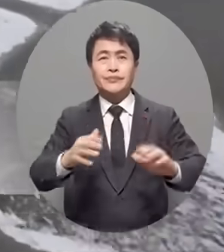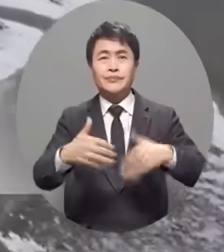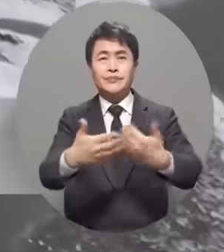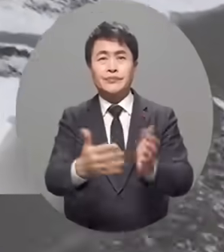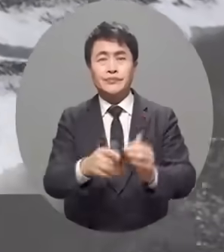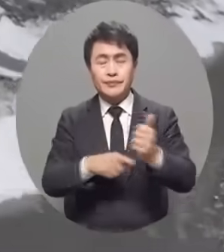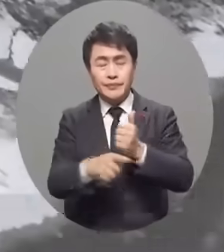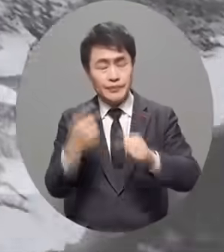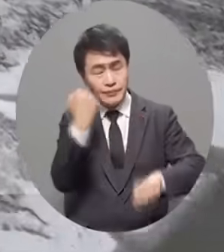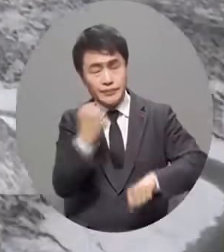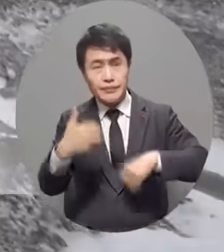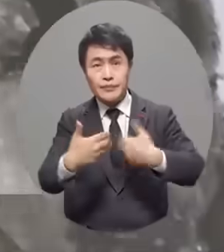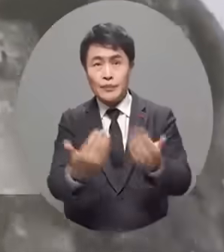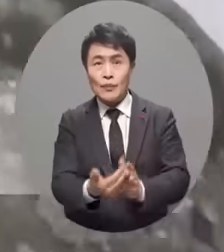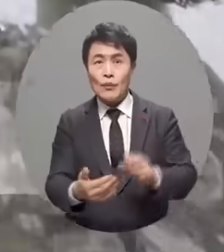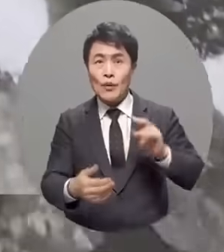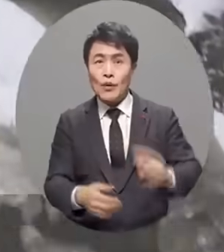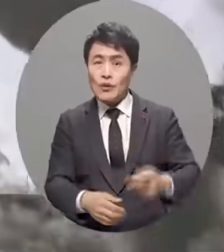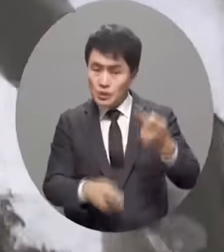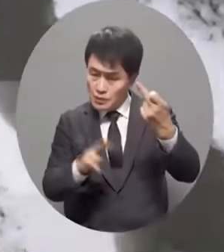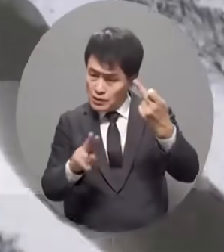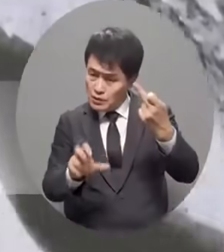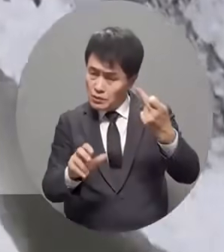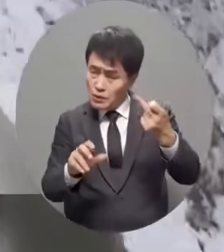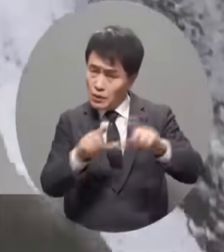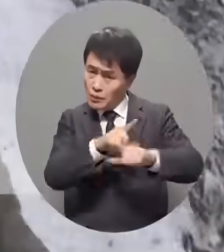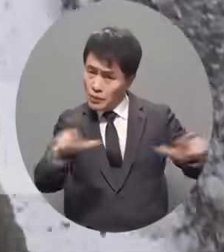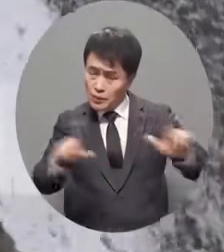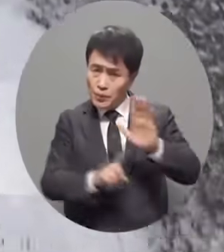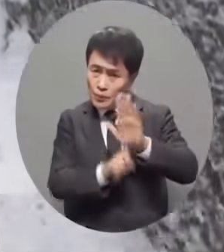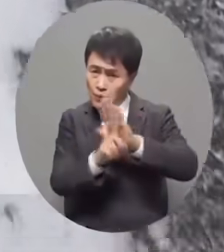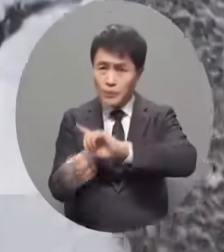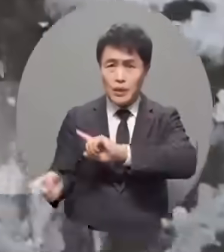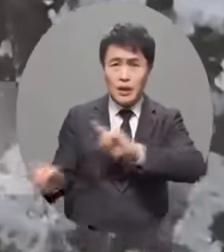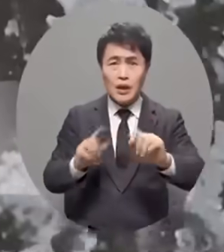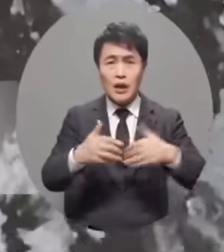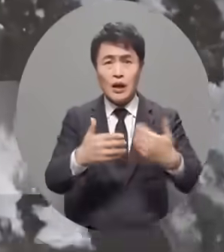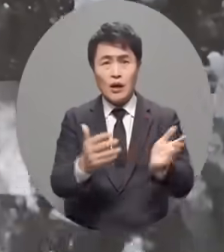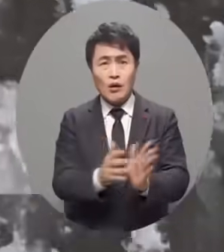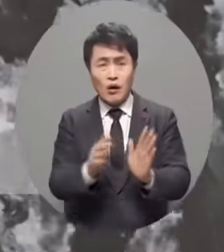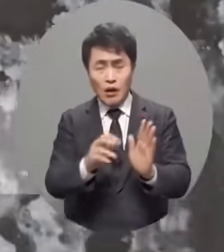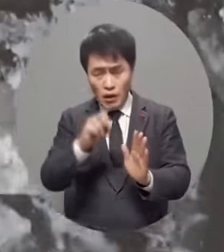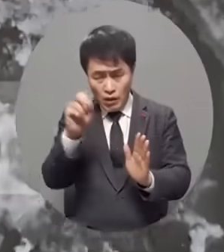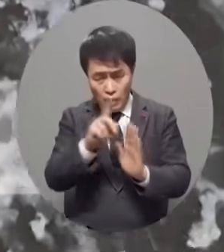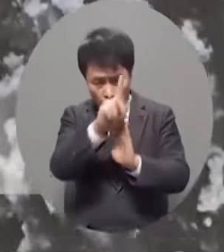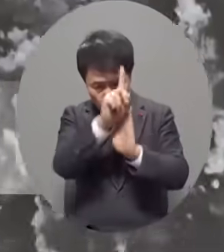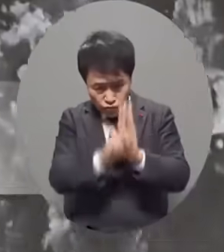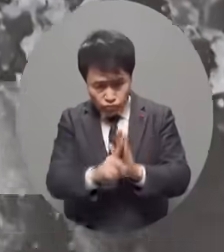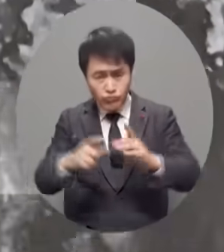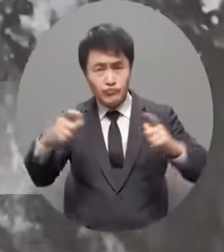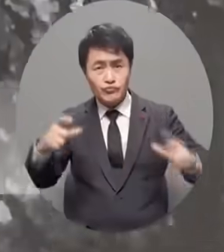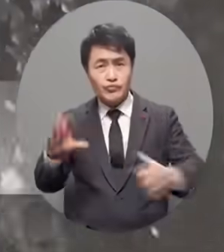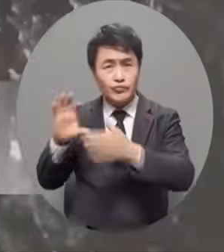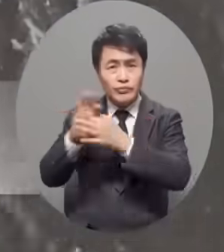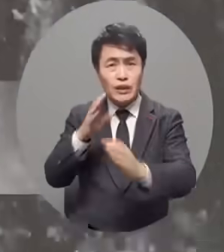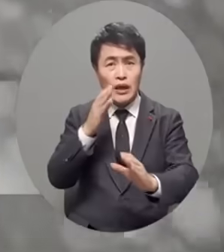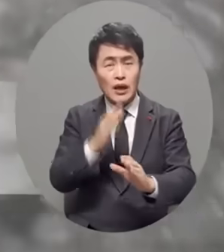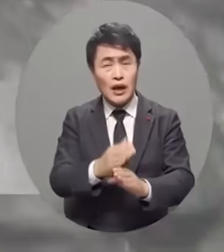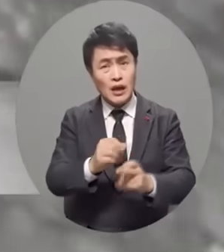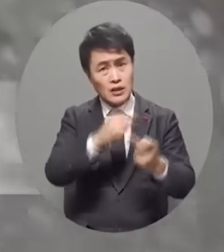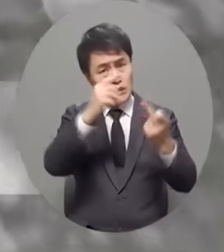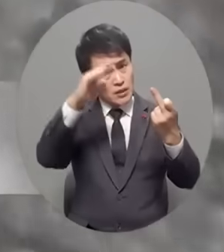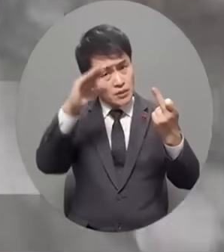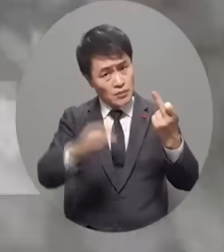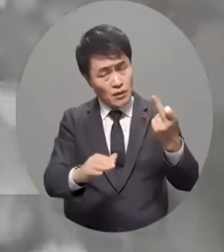국립수산과학원은 오는 25일 이후 평년 기온을 회복하겠지만 일 최저 기온이 영하로 유지되고 있어 연말까지